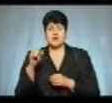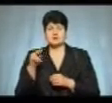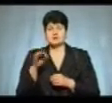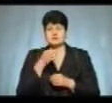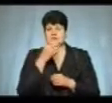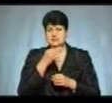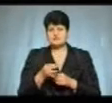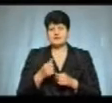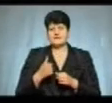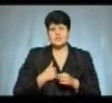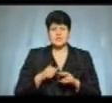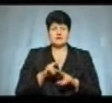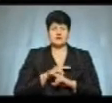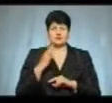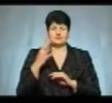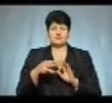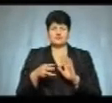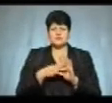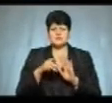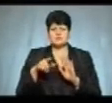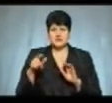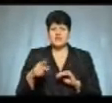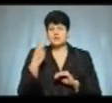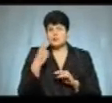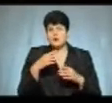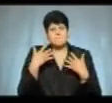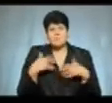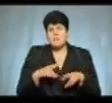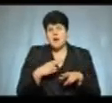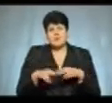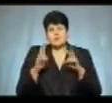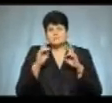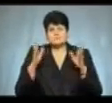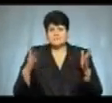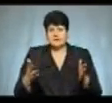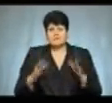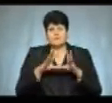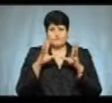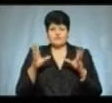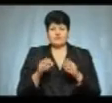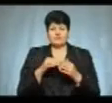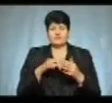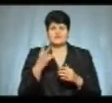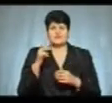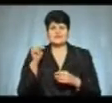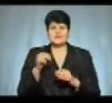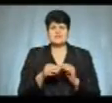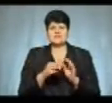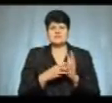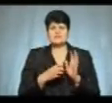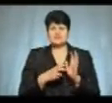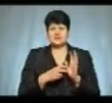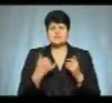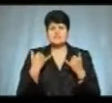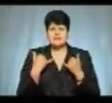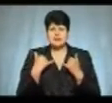загинули 48 жителів краю, 2 пропали безвісти. Всього воювало понад 2700. Зараз воїни-афганці з